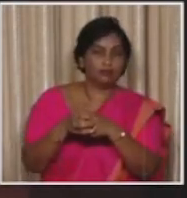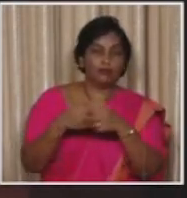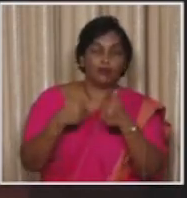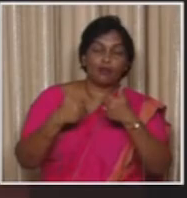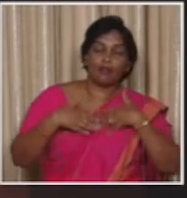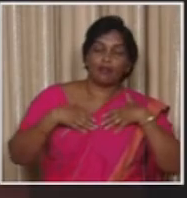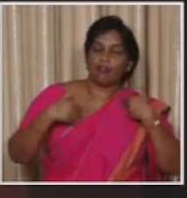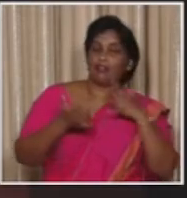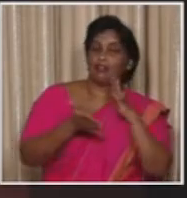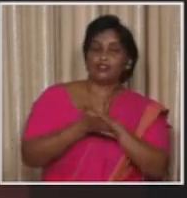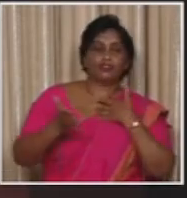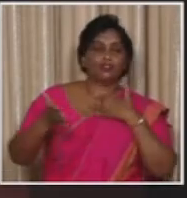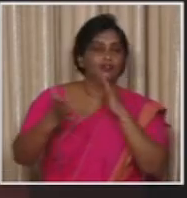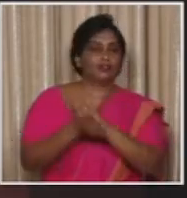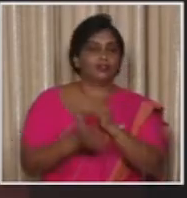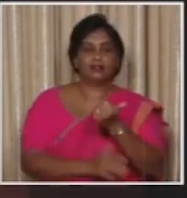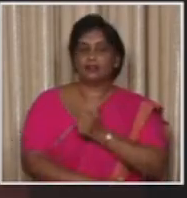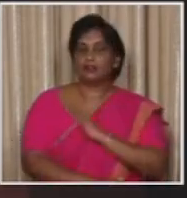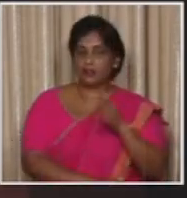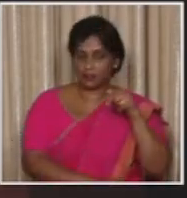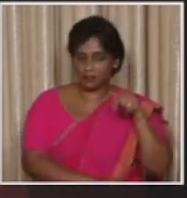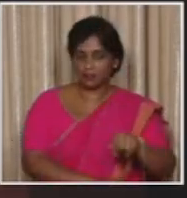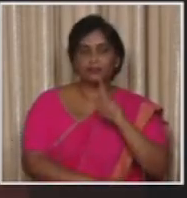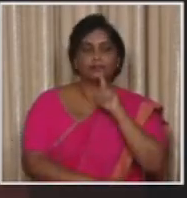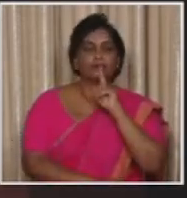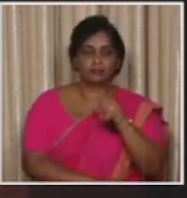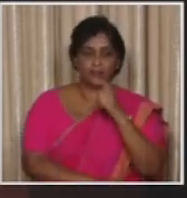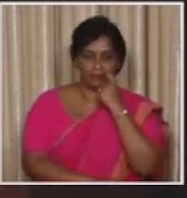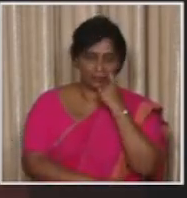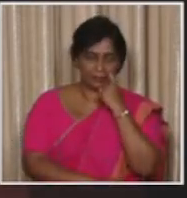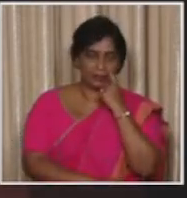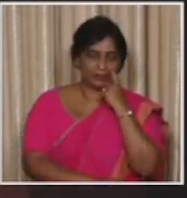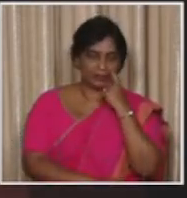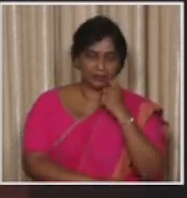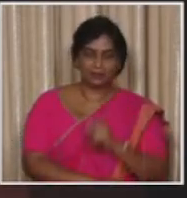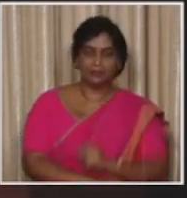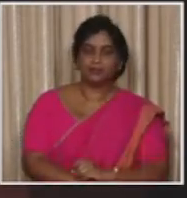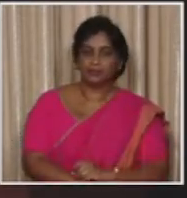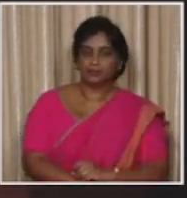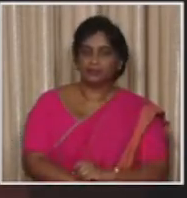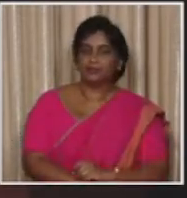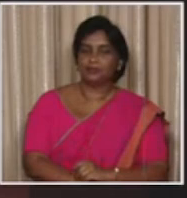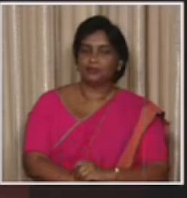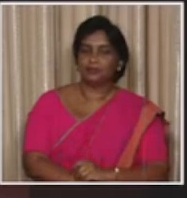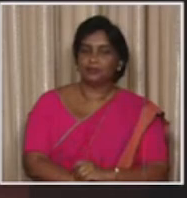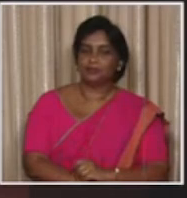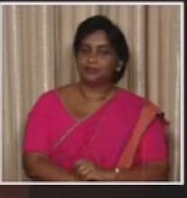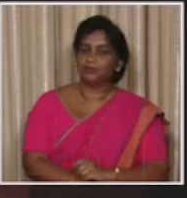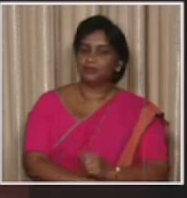ගත කරන්නට අපි සූදානම් නැහැයි කියන එක මේ අවස්ථාවේ කියන්න කැමතියි. අපිට ඇහුණා